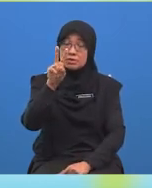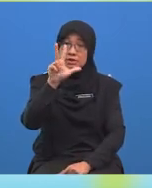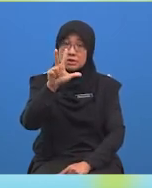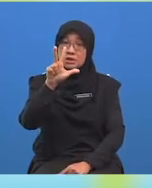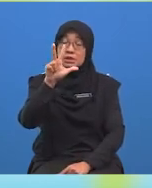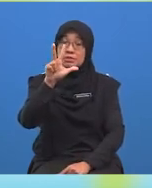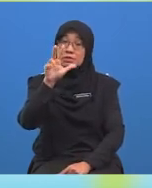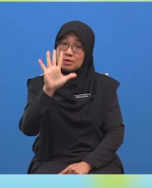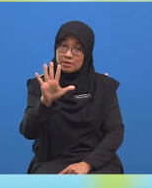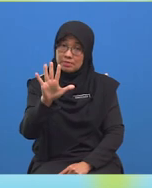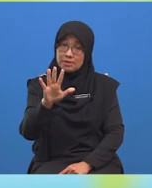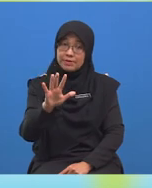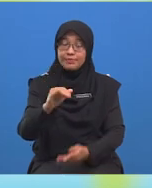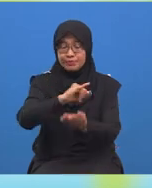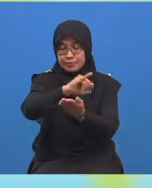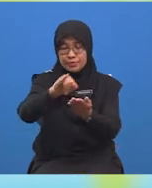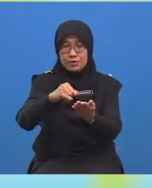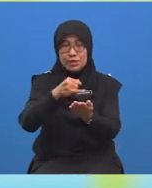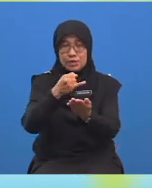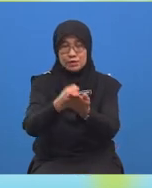235. Jumlah